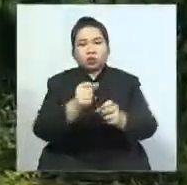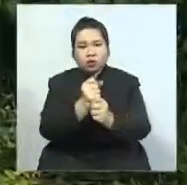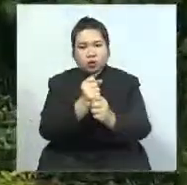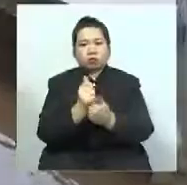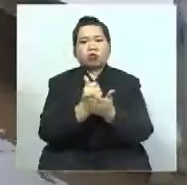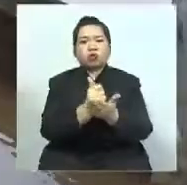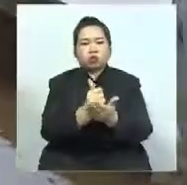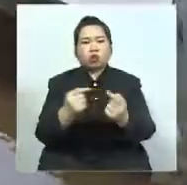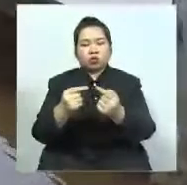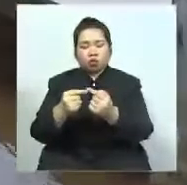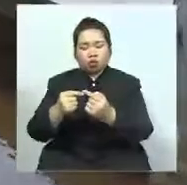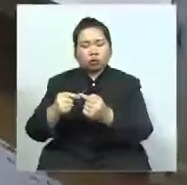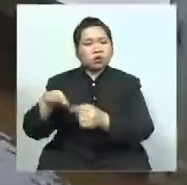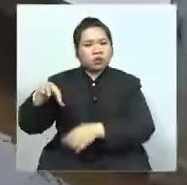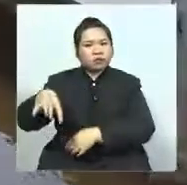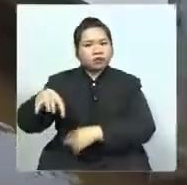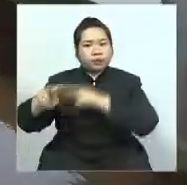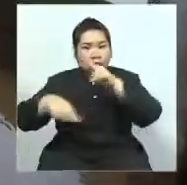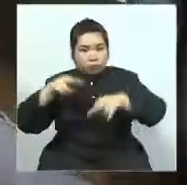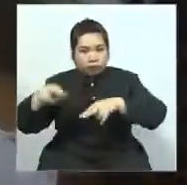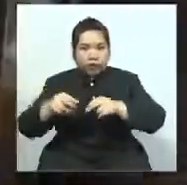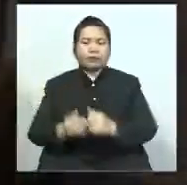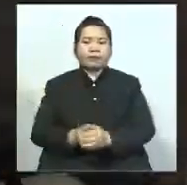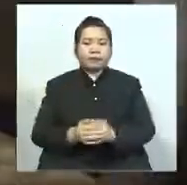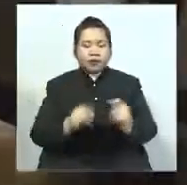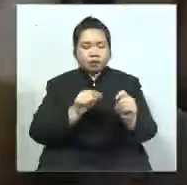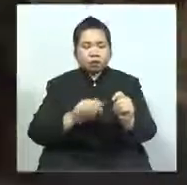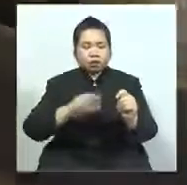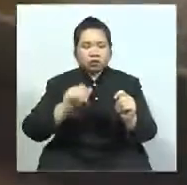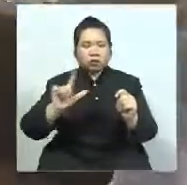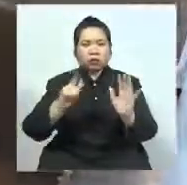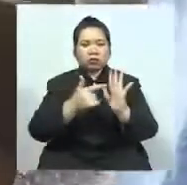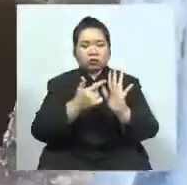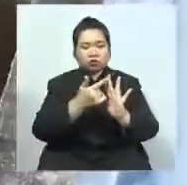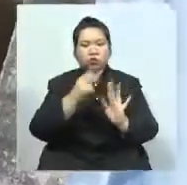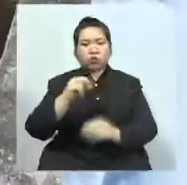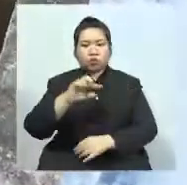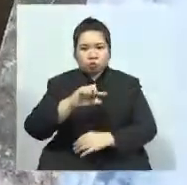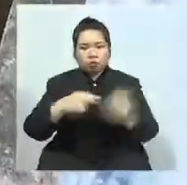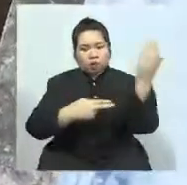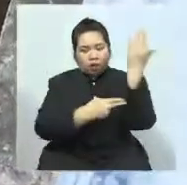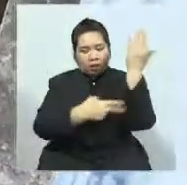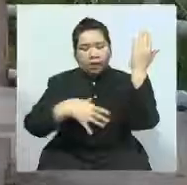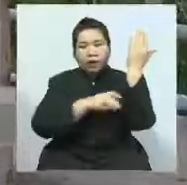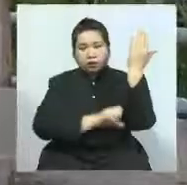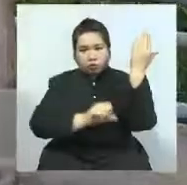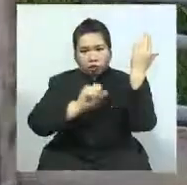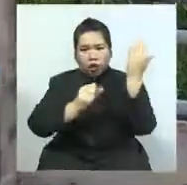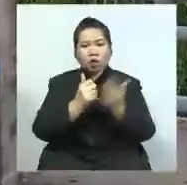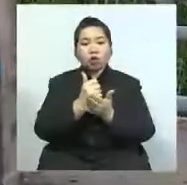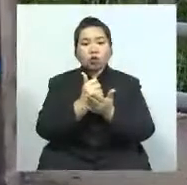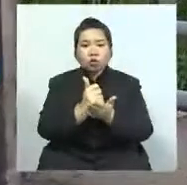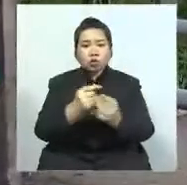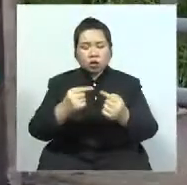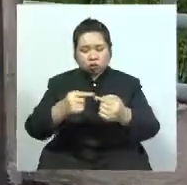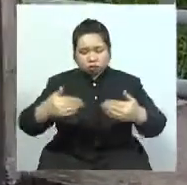ที่โดยเฉพาะทางฝ่ายปกครองของหมู่บ้านเนี่ยค่ะที่ตำบลฉลุงอำเภอหาดใหญ่จังหวัดสงขลานะคะต้องช่วยกันเร่งเปิดฝายส่งน้